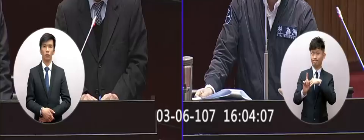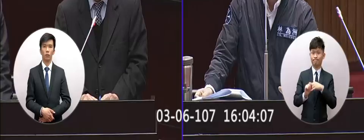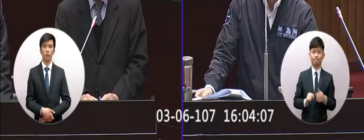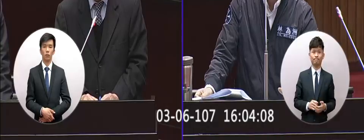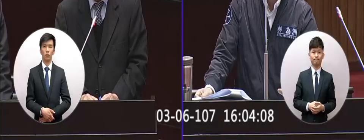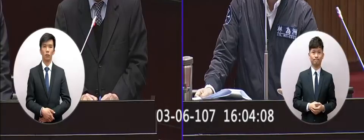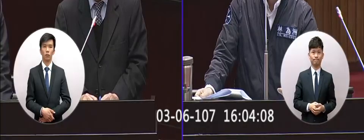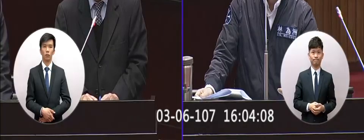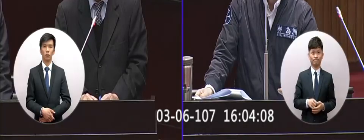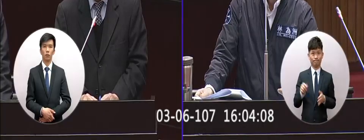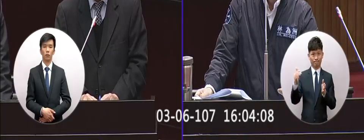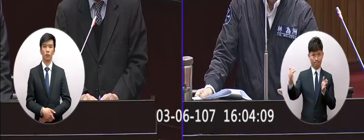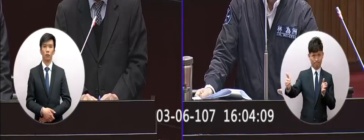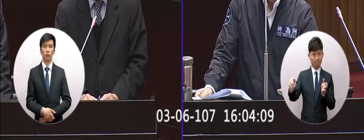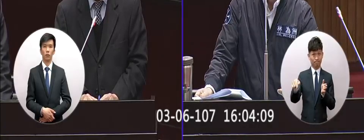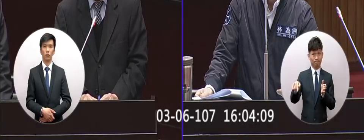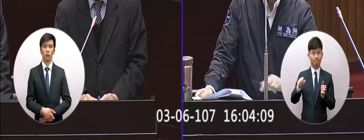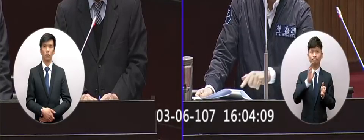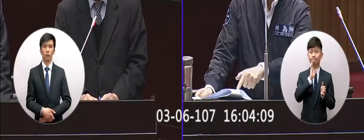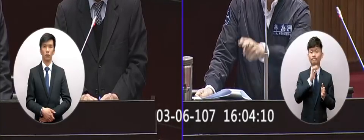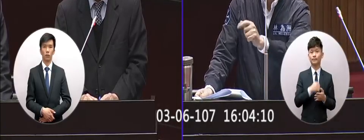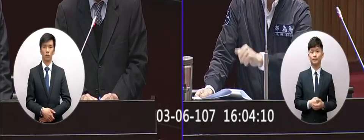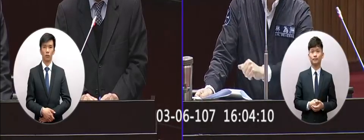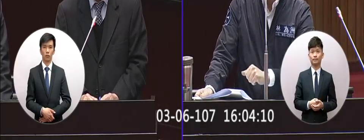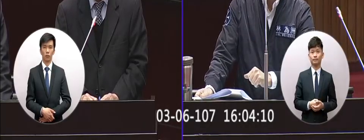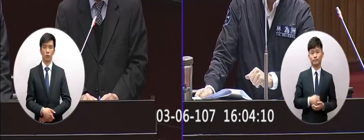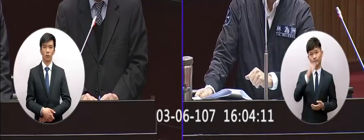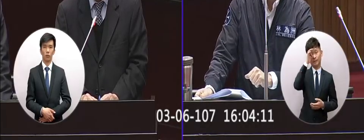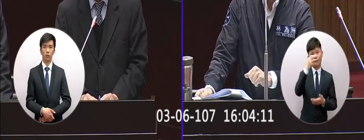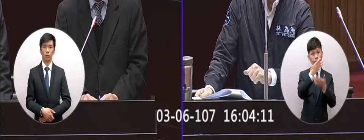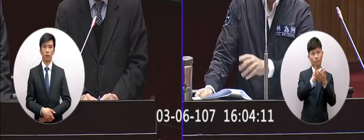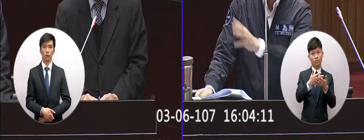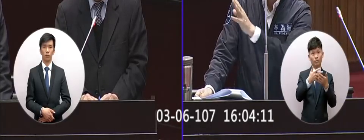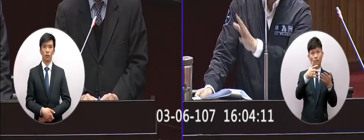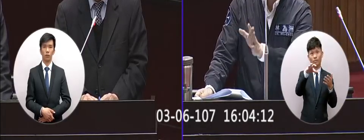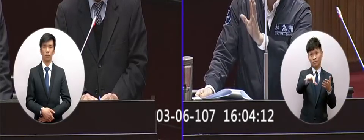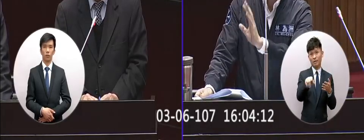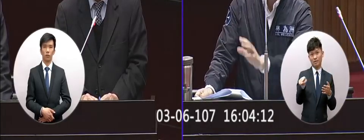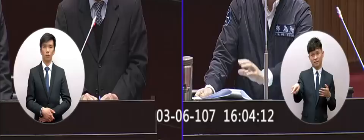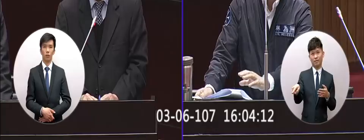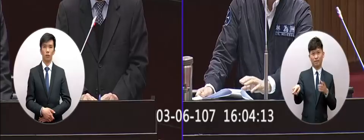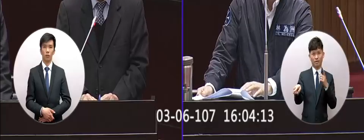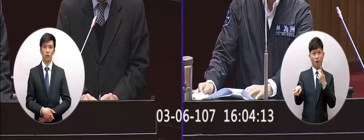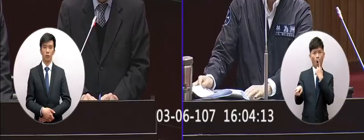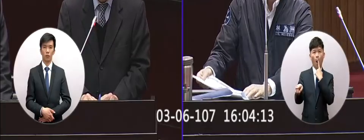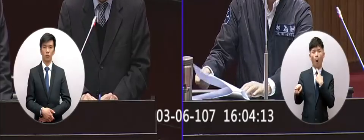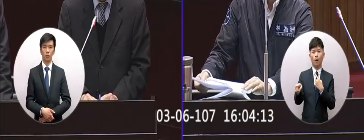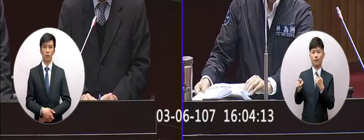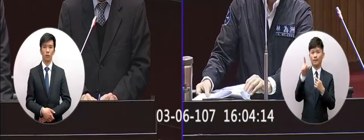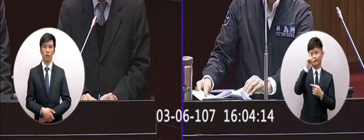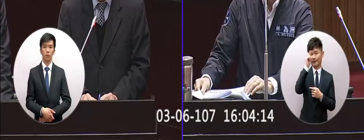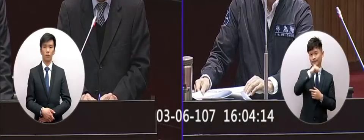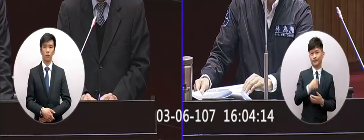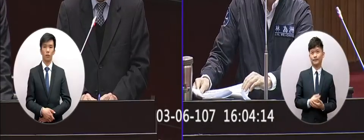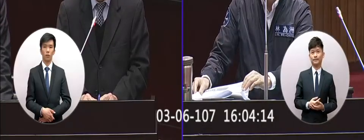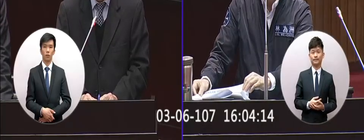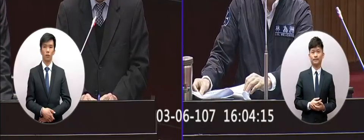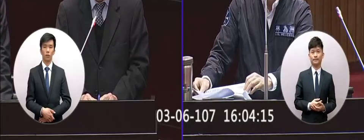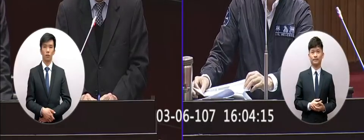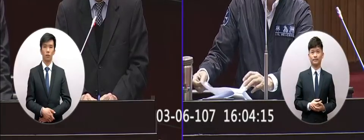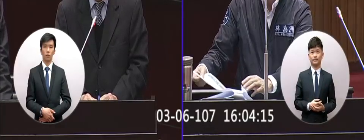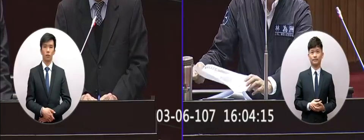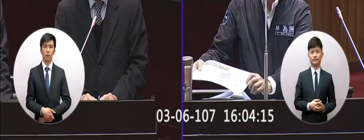国道来讲了哈，那看你们的网站就知道了，平常那一段都是红的了哈。好了，下一